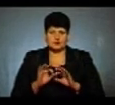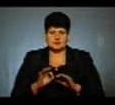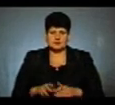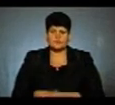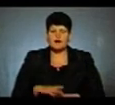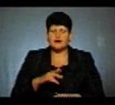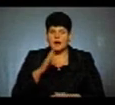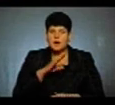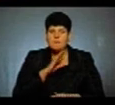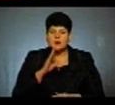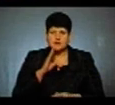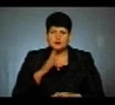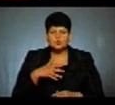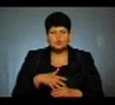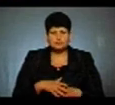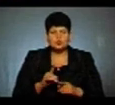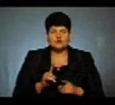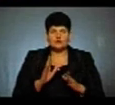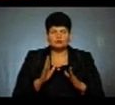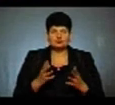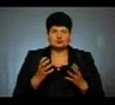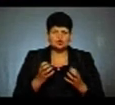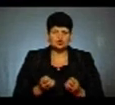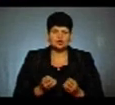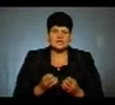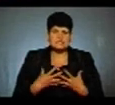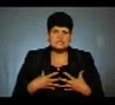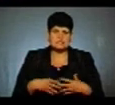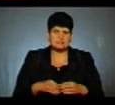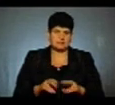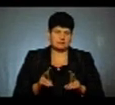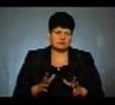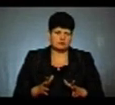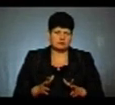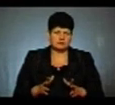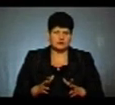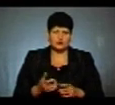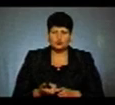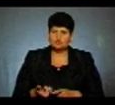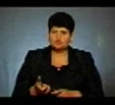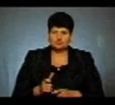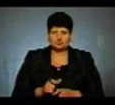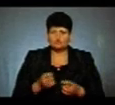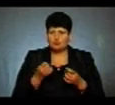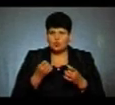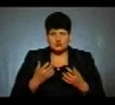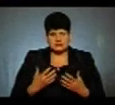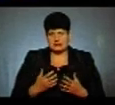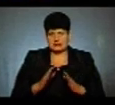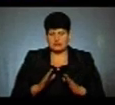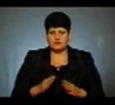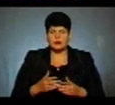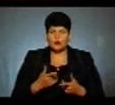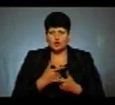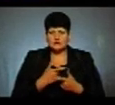батьки відреагували на те, що будуть ще якихось сімейних так речей вчити в школі? Дуже, дуже позитивно. Ми оголосили